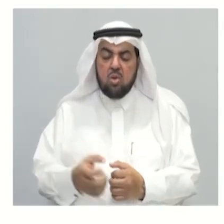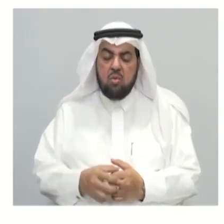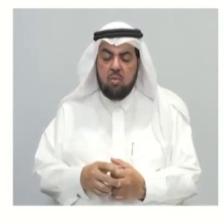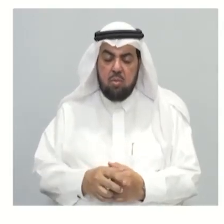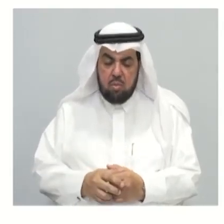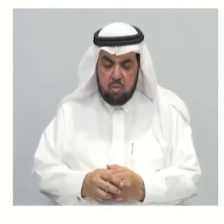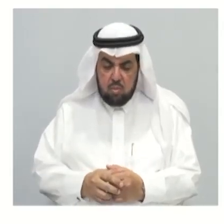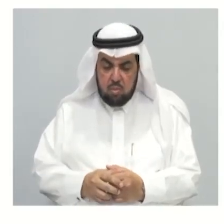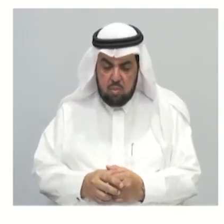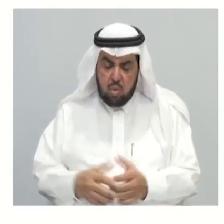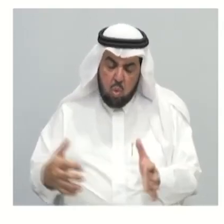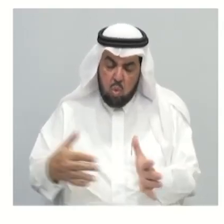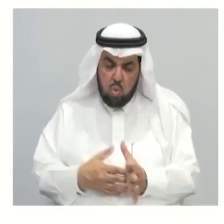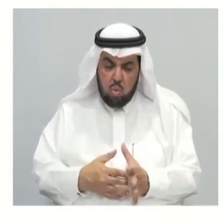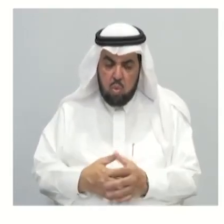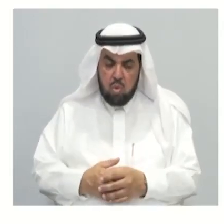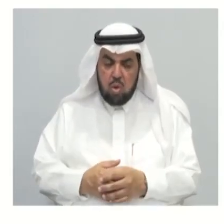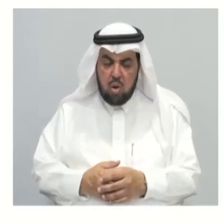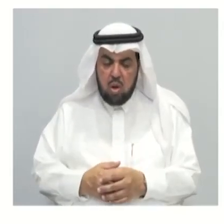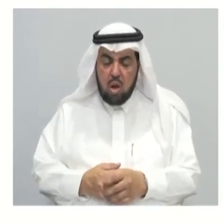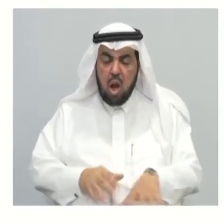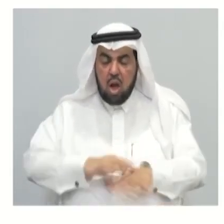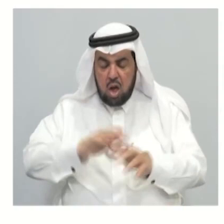والخصم واخيرا